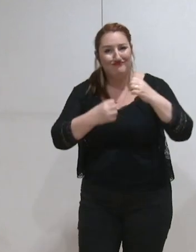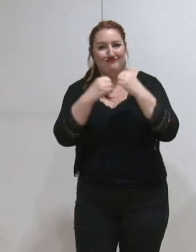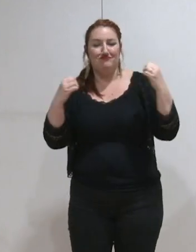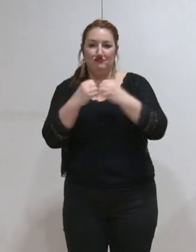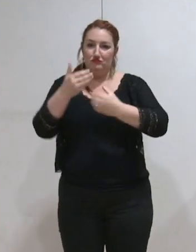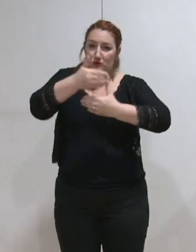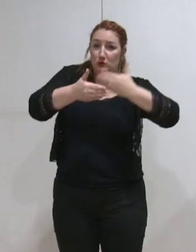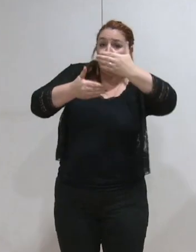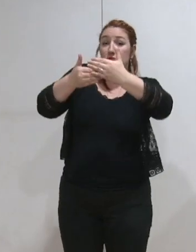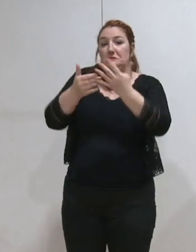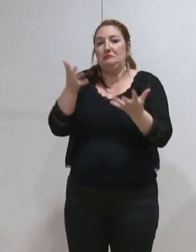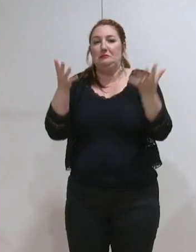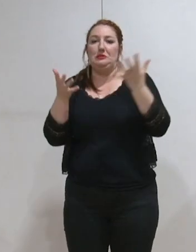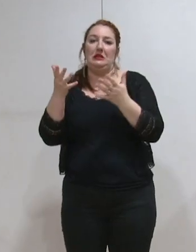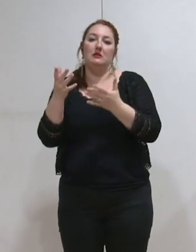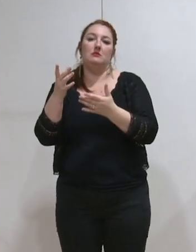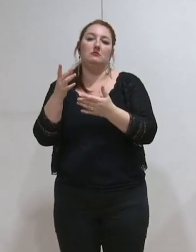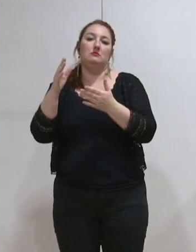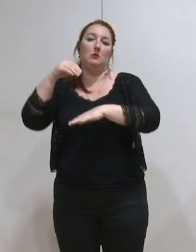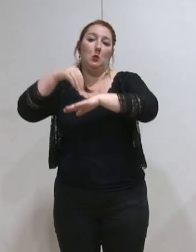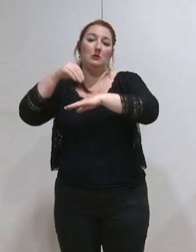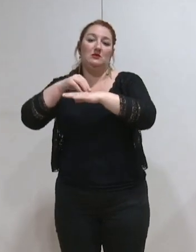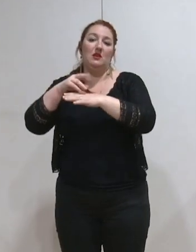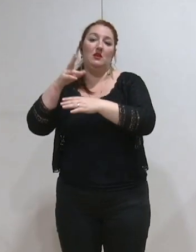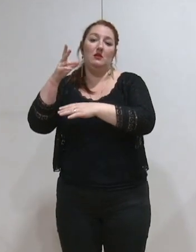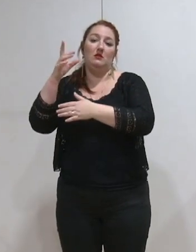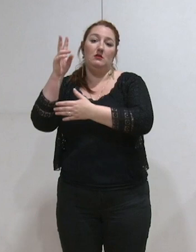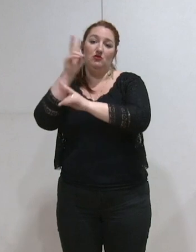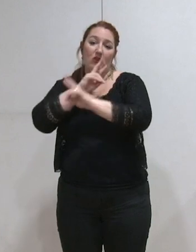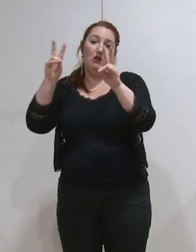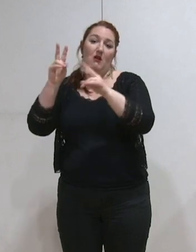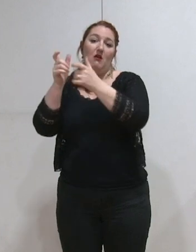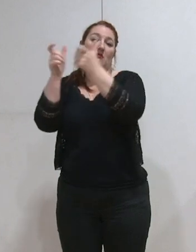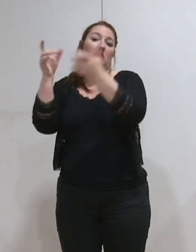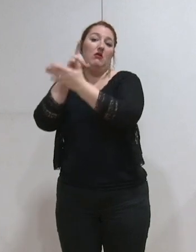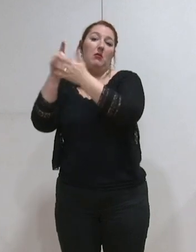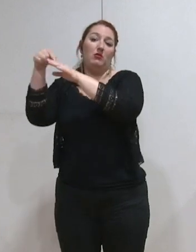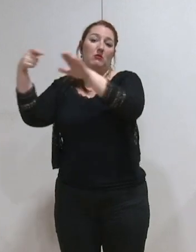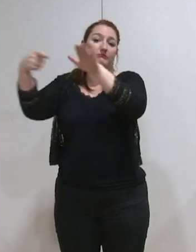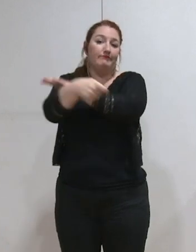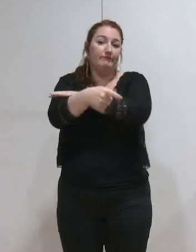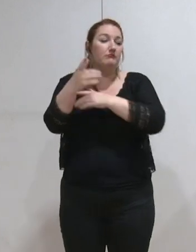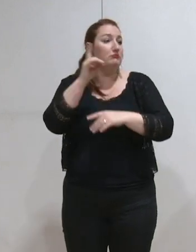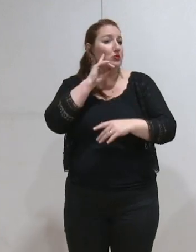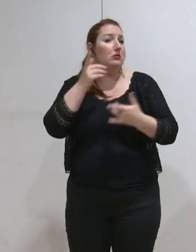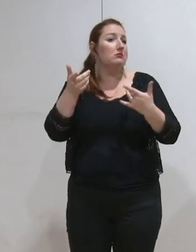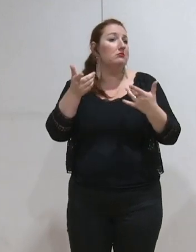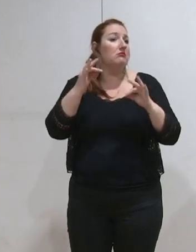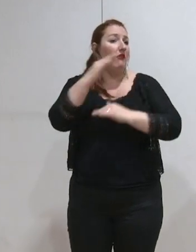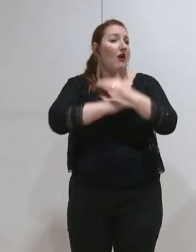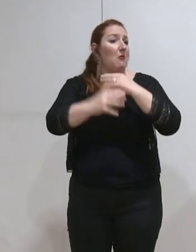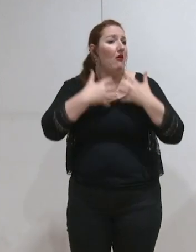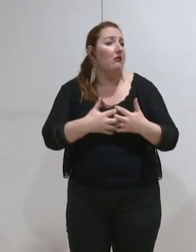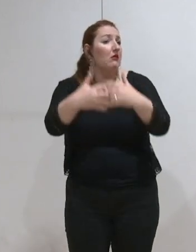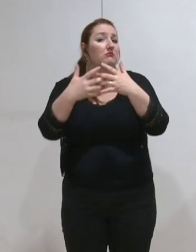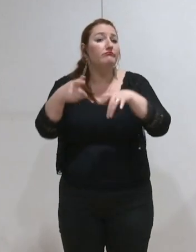département puisque la question a été posée dans le cadre du plan de relance il faut être clair comme